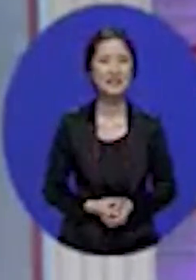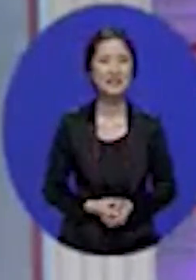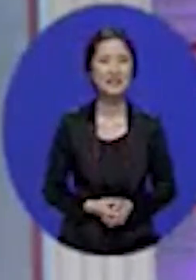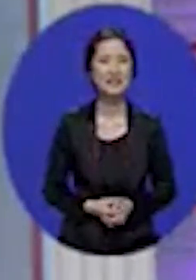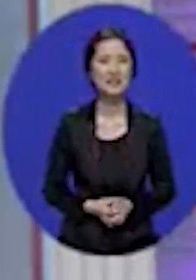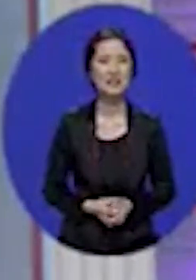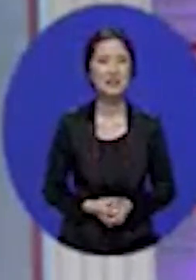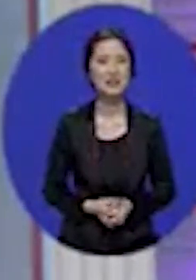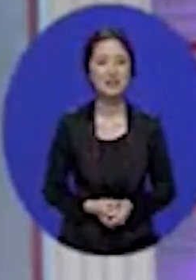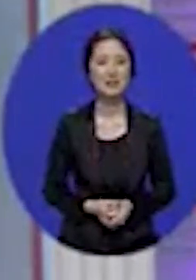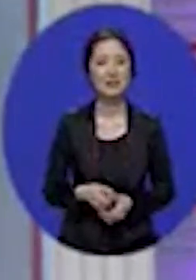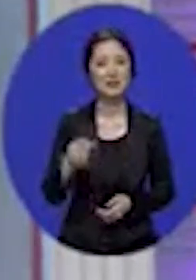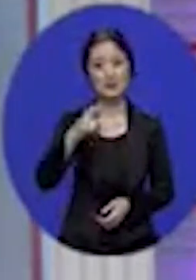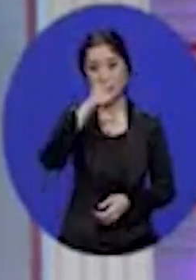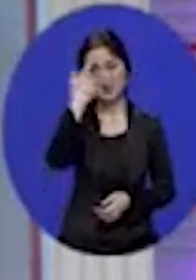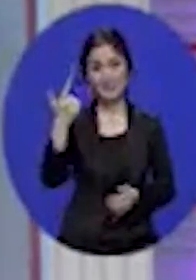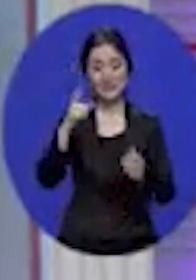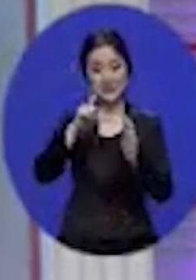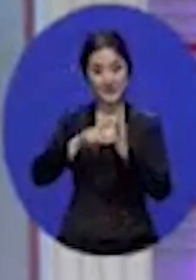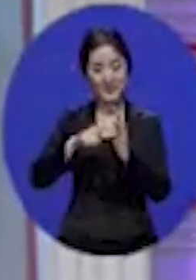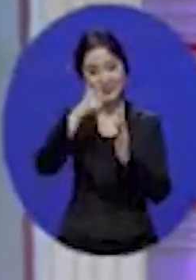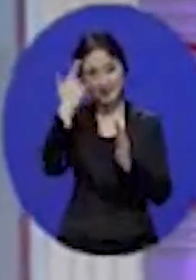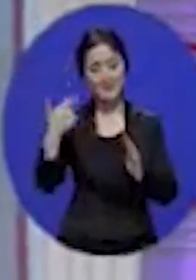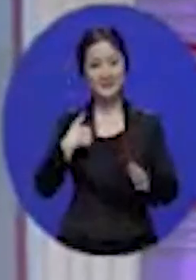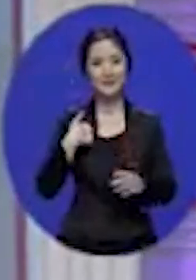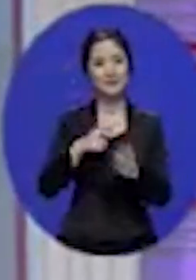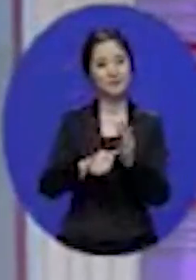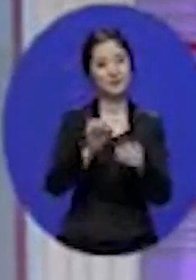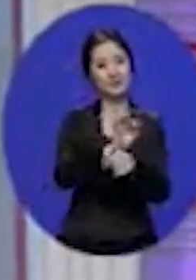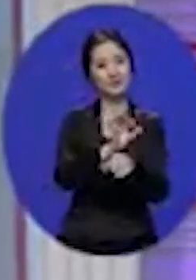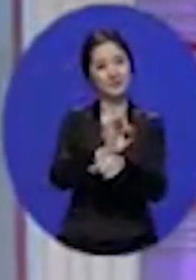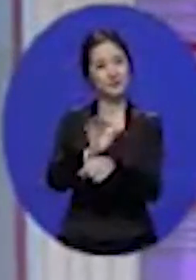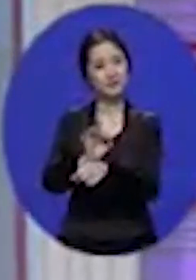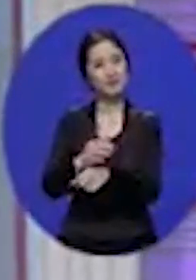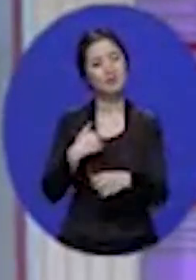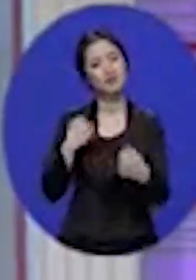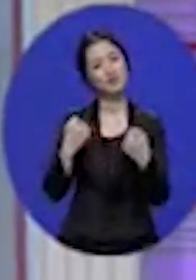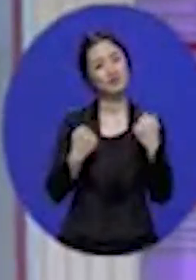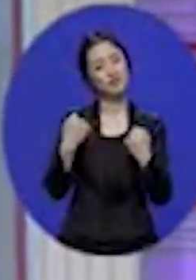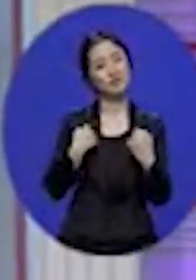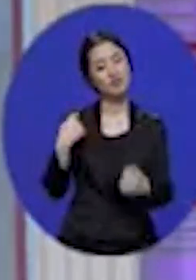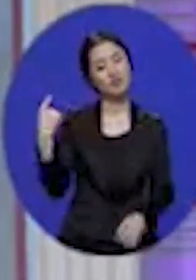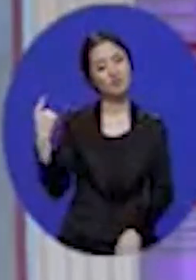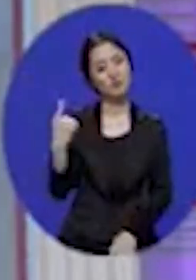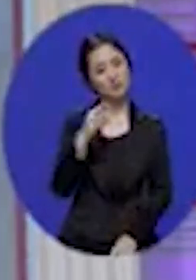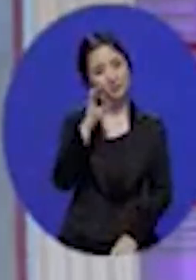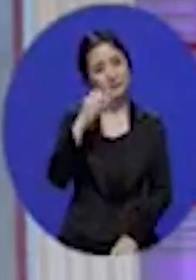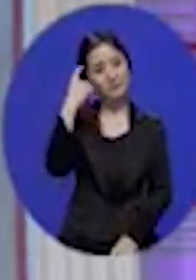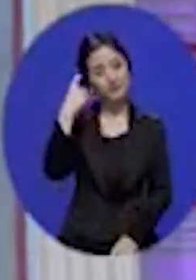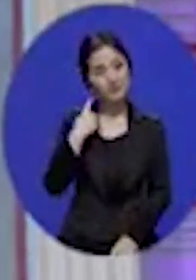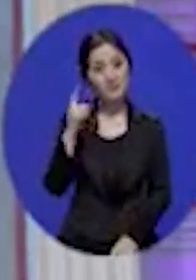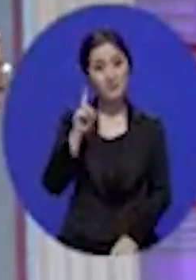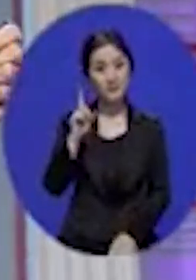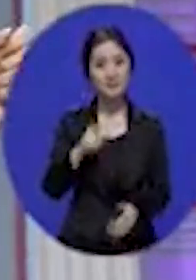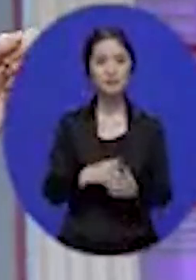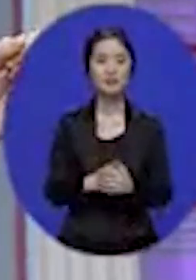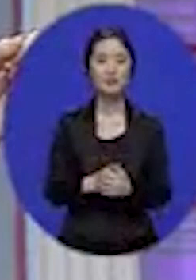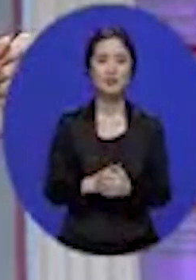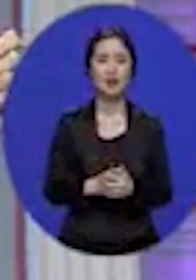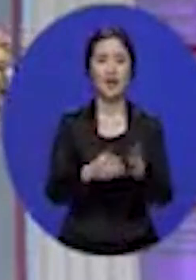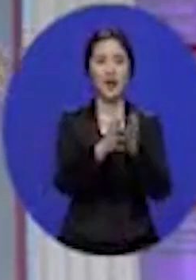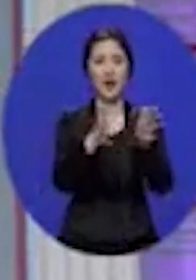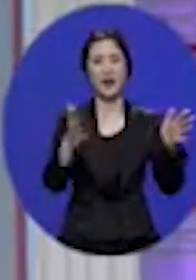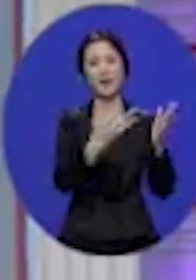네. 그리고 어쩌다 저녁 때 이렇게 쇼핑하다가 이렇게 강변도로에 쫙 운전하고 이렇게 오다 보면 강변에 아파트를 쫙